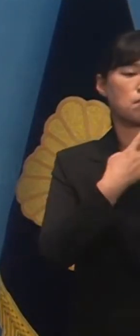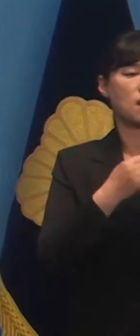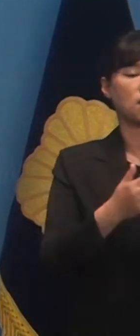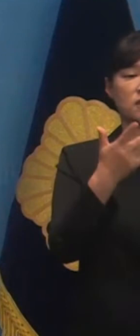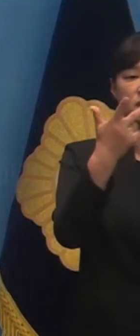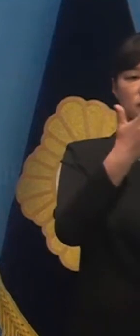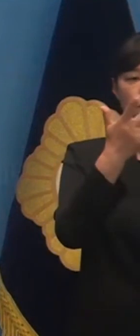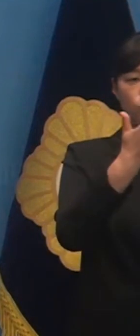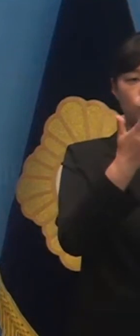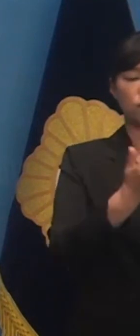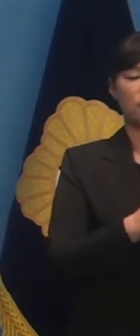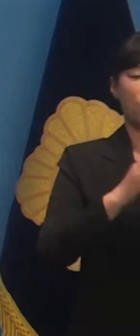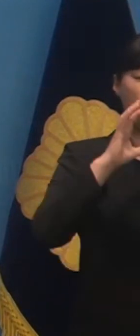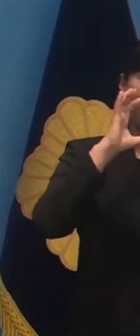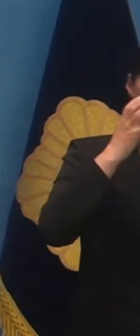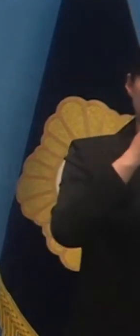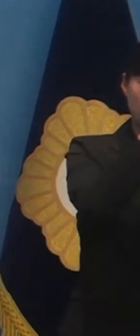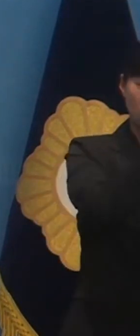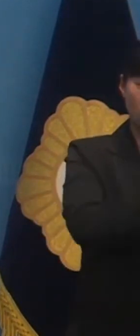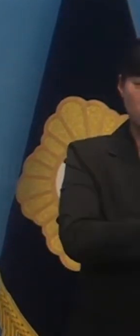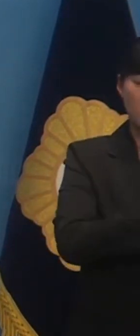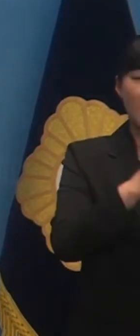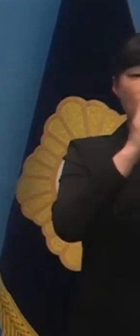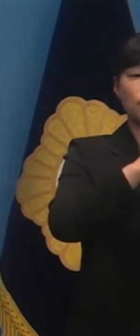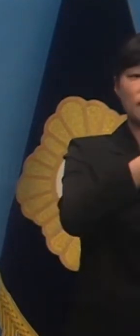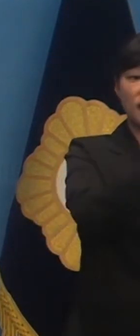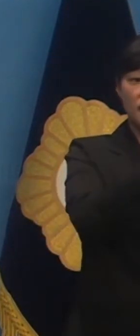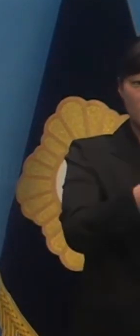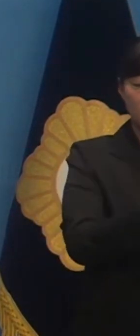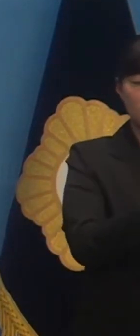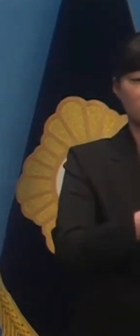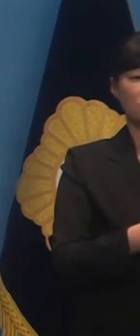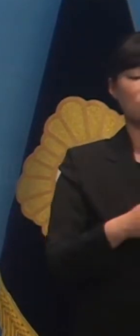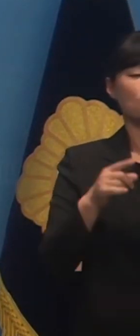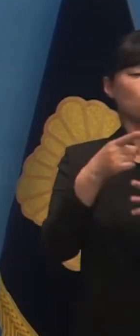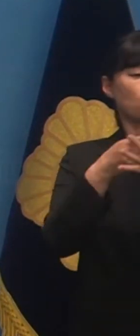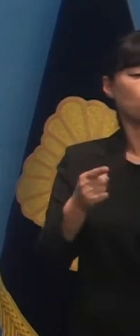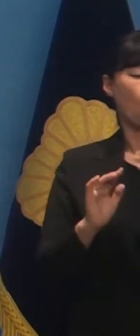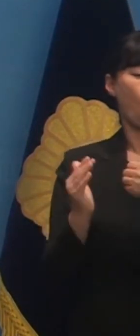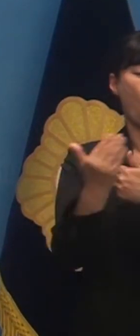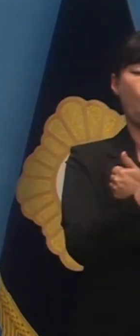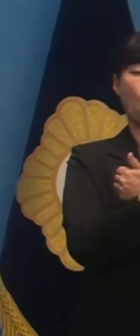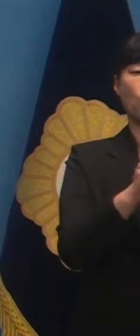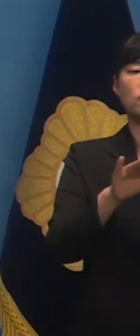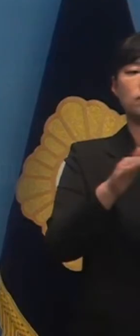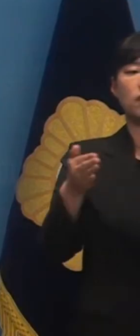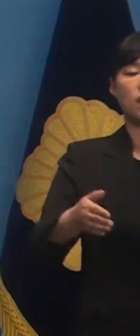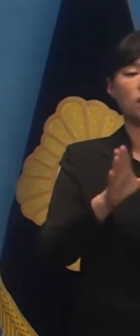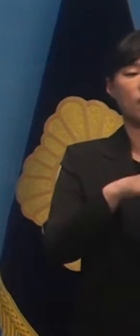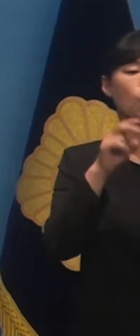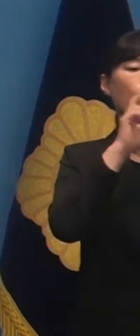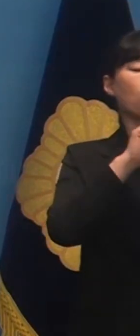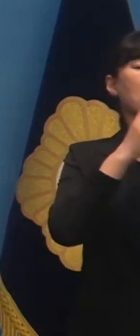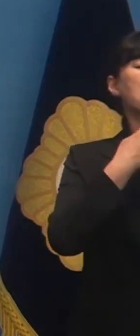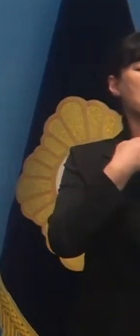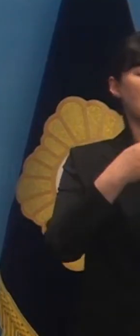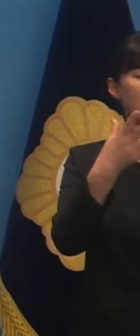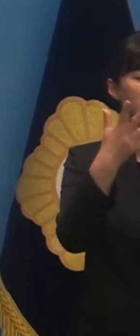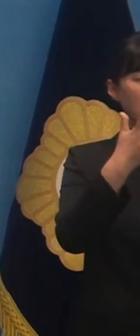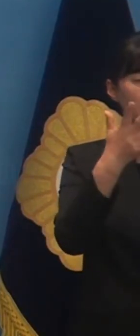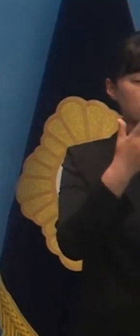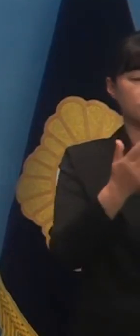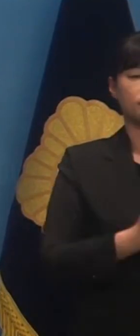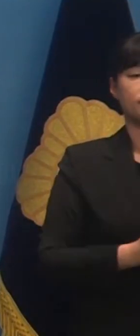7. 리박스쿨 어린이 역사 합창단이 윤석열 5호 집회의 무대에 서게 한 점.